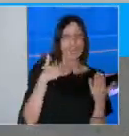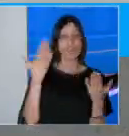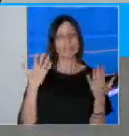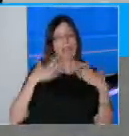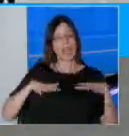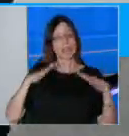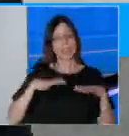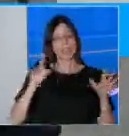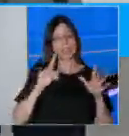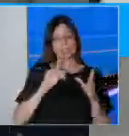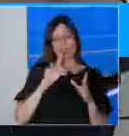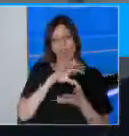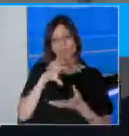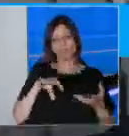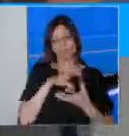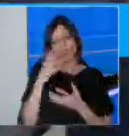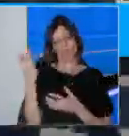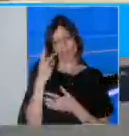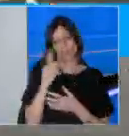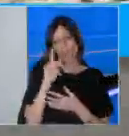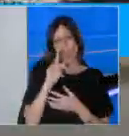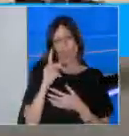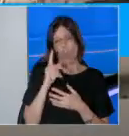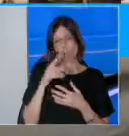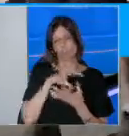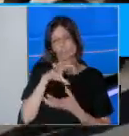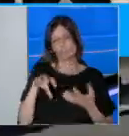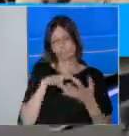את הרוחות, ובוודאי ובוודאי לא להלהיט, כי